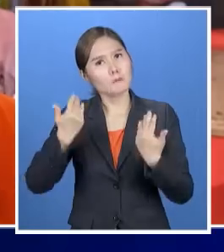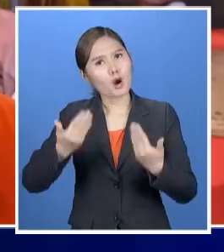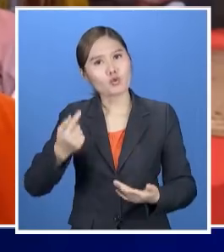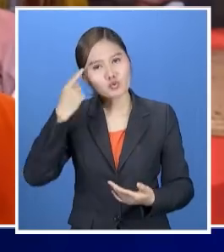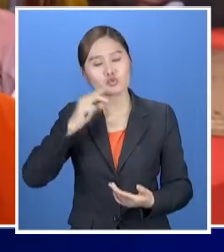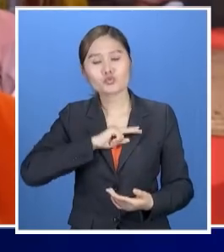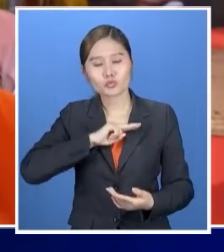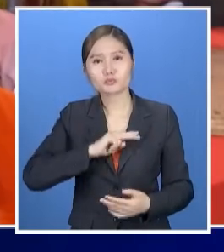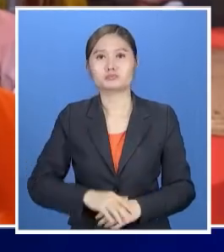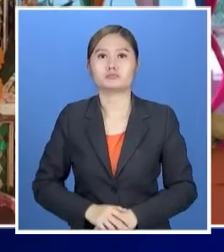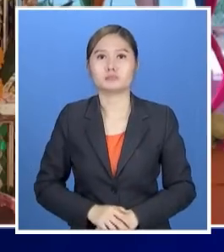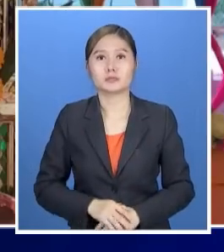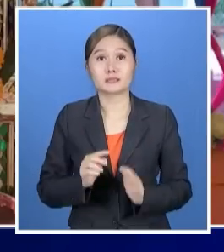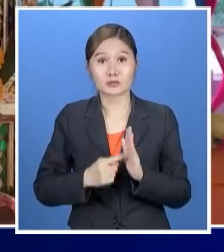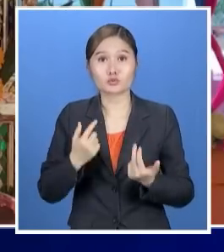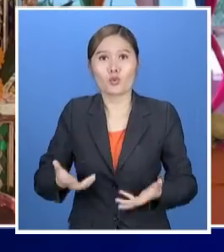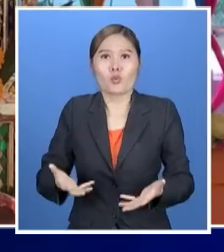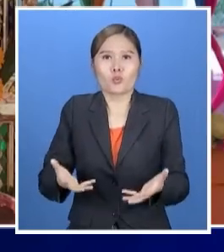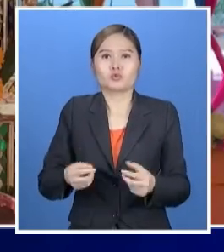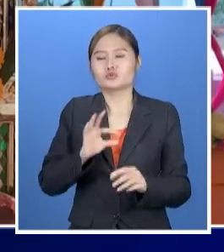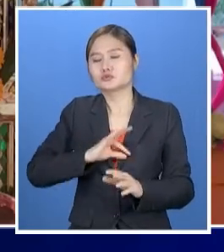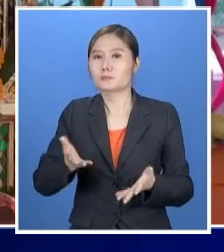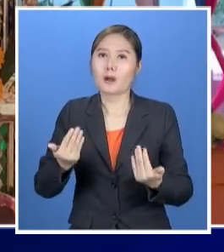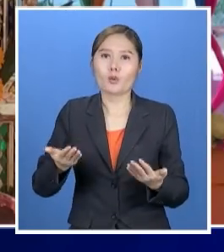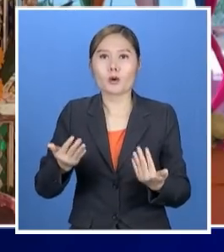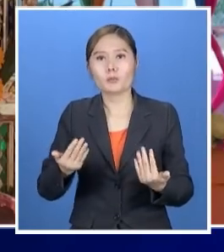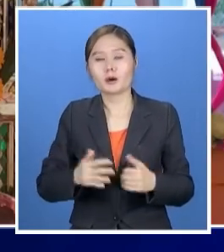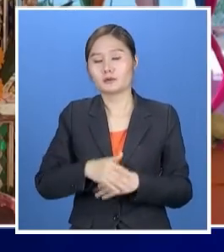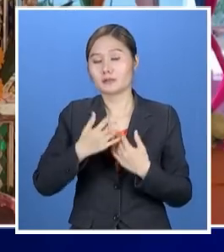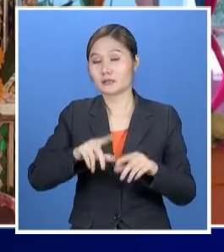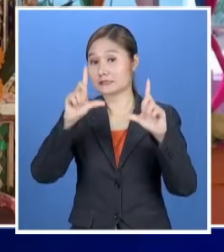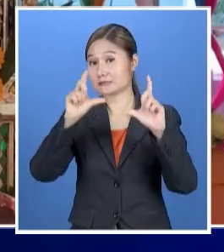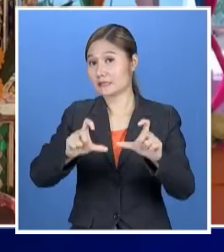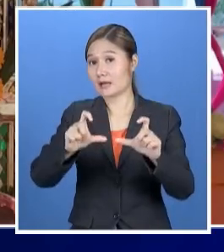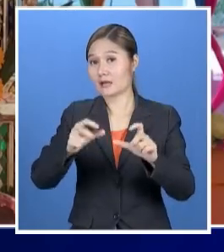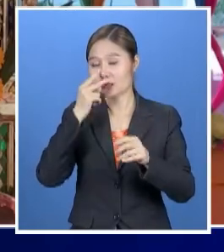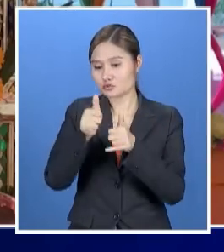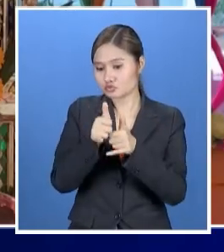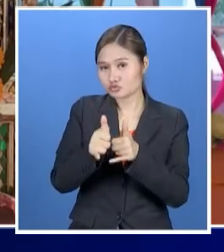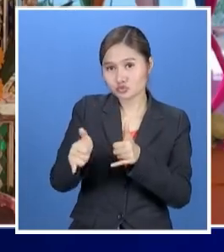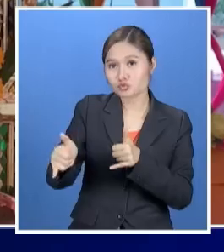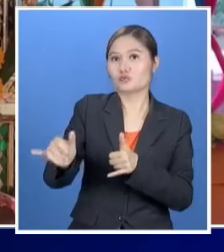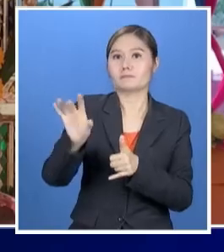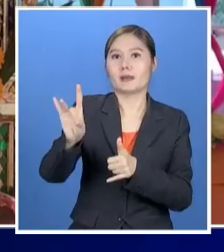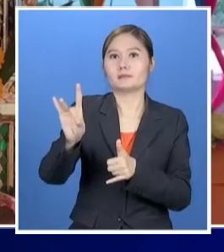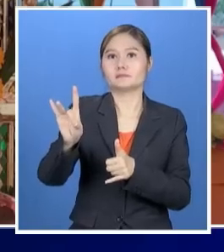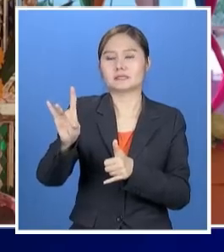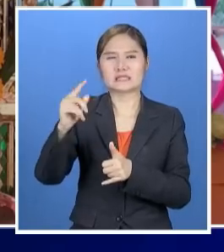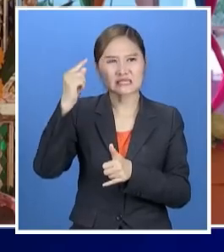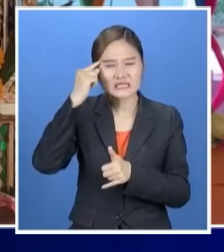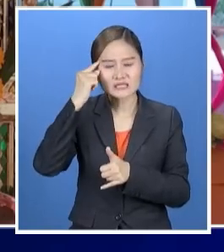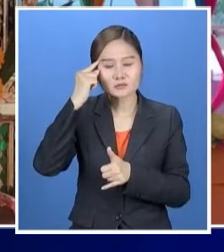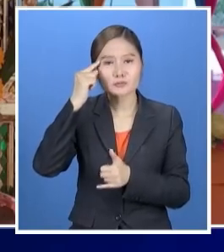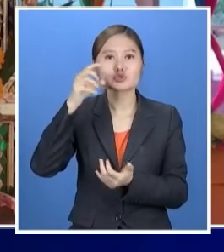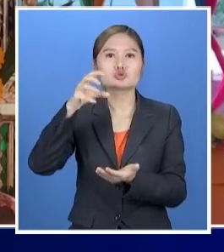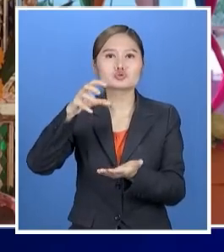อกว่าล่าสุดเนี่ยที่มีการอุ้มเนี่ยรู้สึกน้ำหนักเบากว่าทุกครั้งพอถ่ายภาพออกมาลักษณะซ้อนเป็น8รูปแบบนี้เชื่อว่าเป็นป